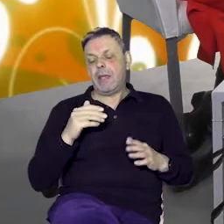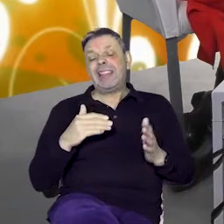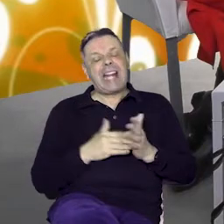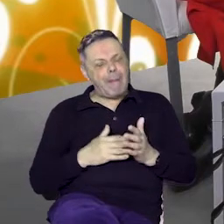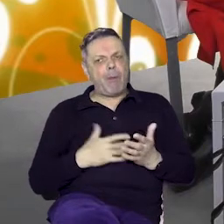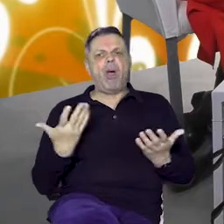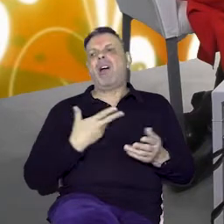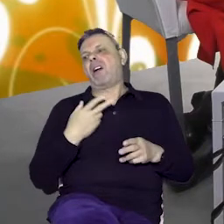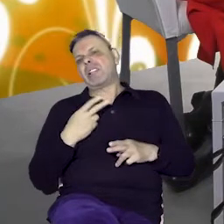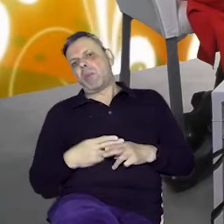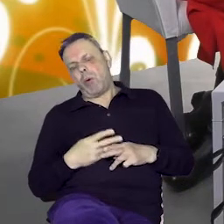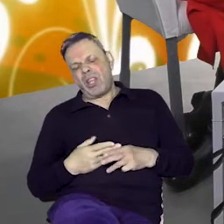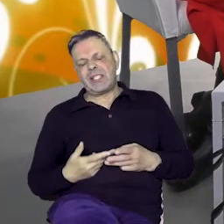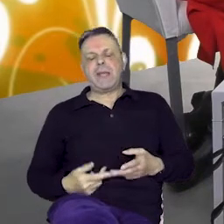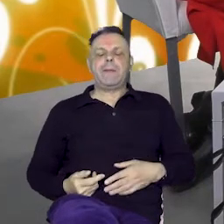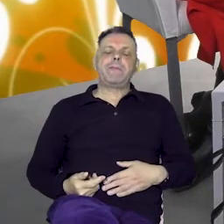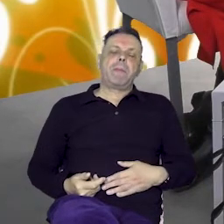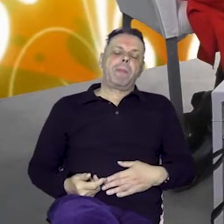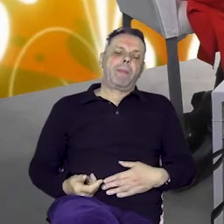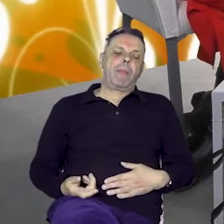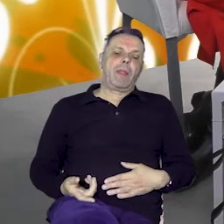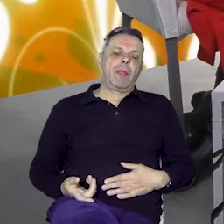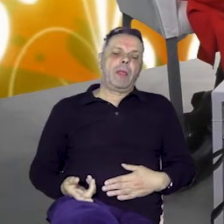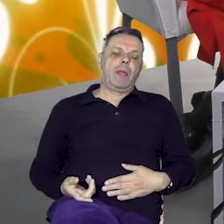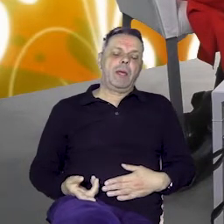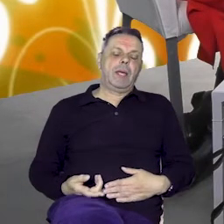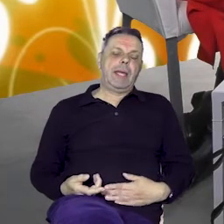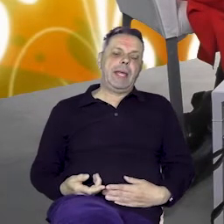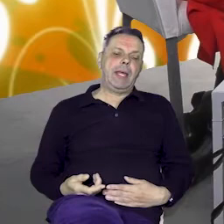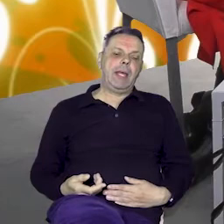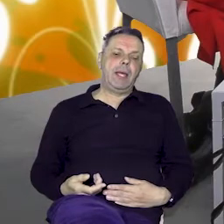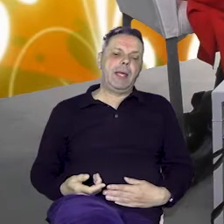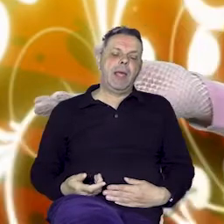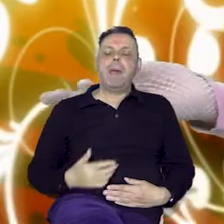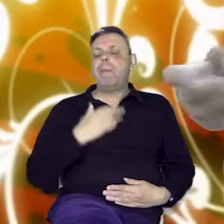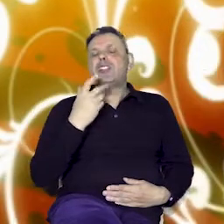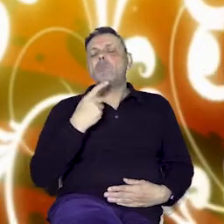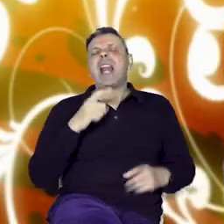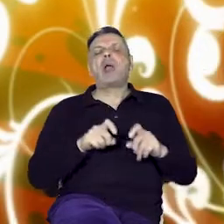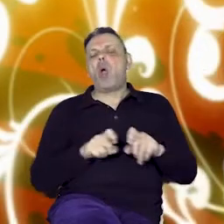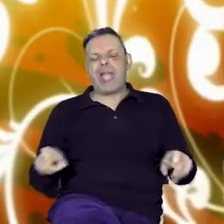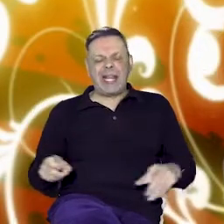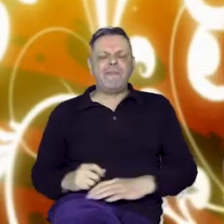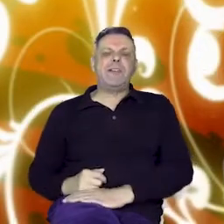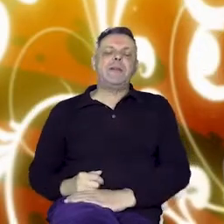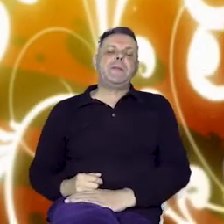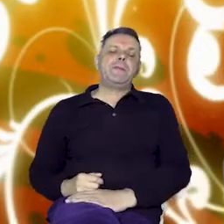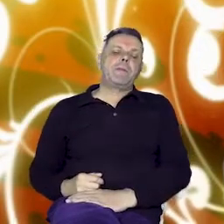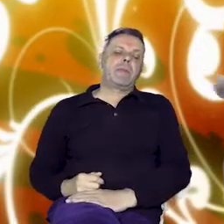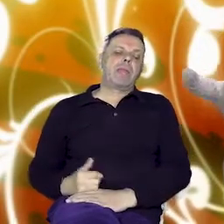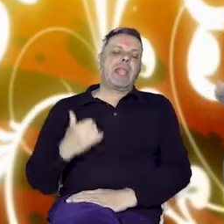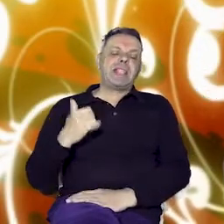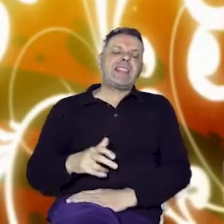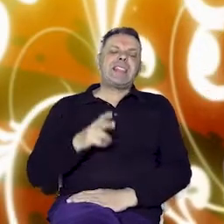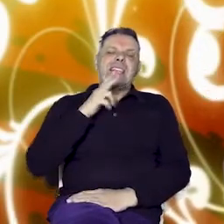kad vidimo da vrag uzeo šalu, znate ono, unatoč ko je kriv, ko nije kriv, sad se više ne pita, sad se traži život